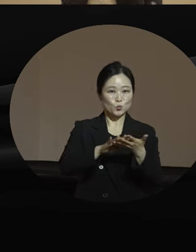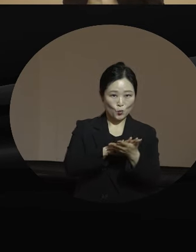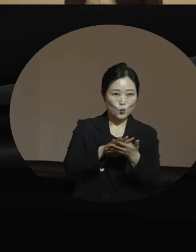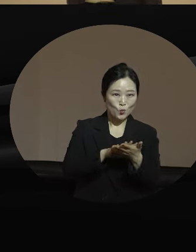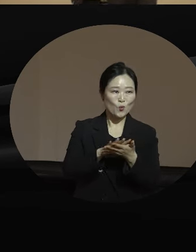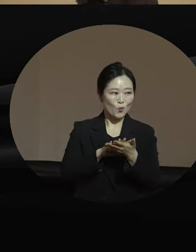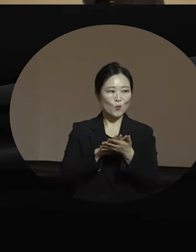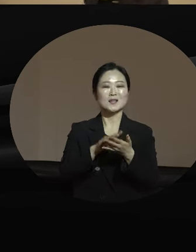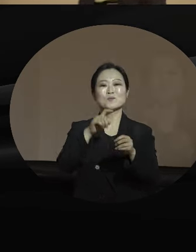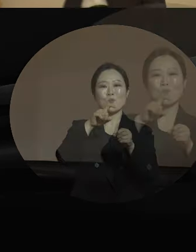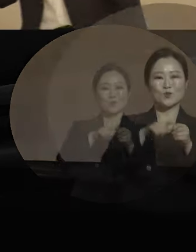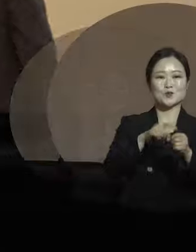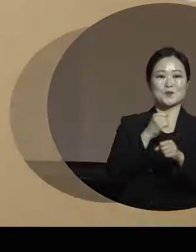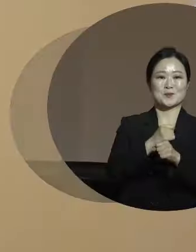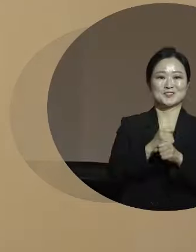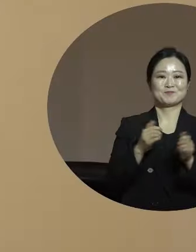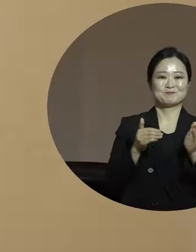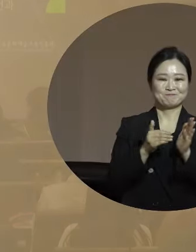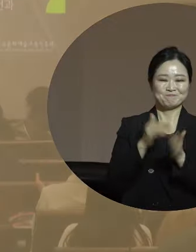여기까지 하겠습니다.